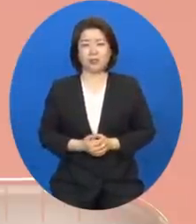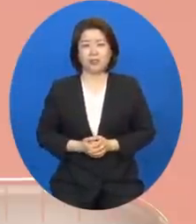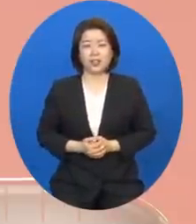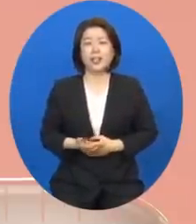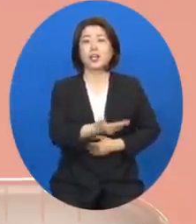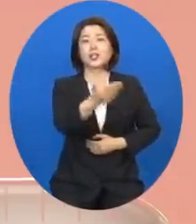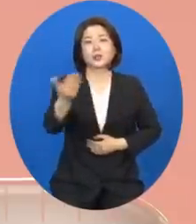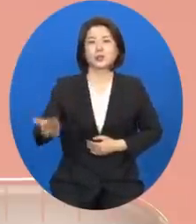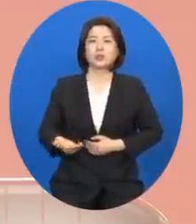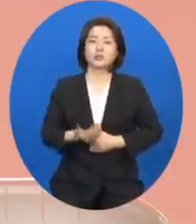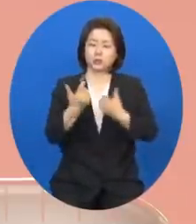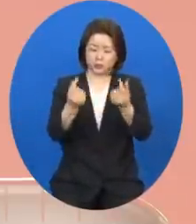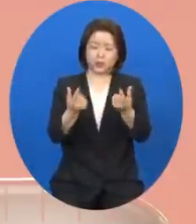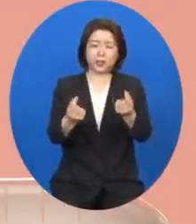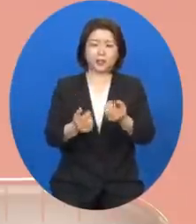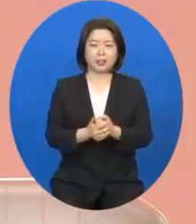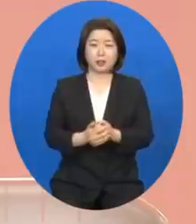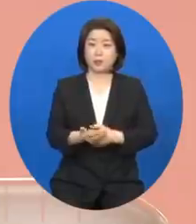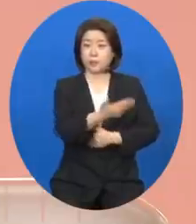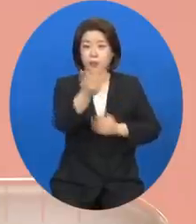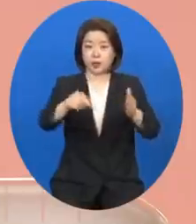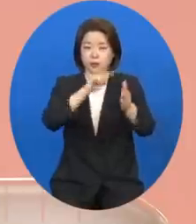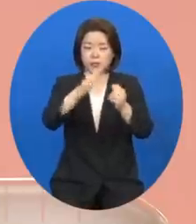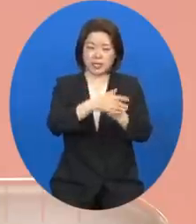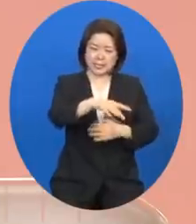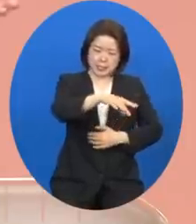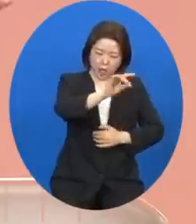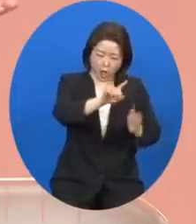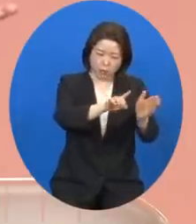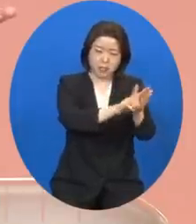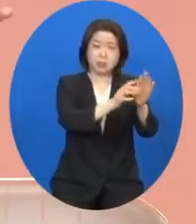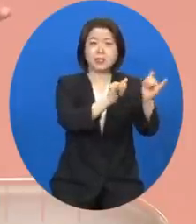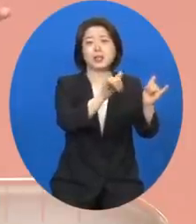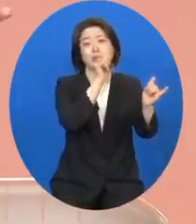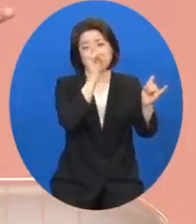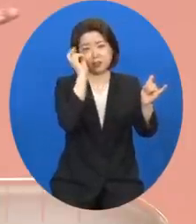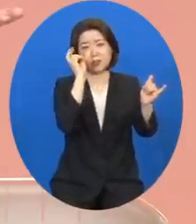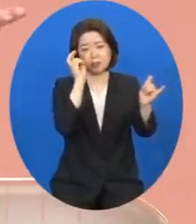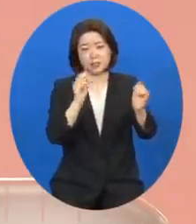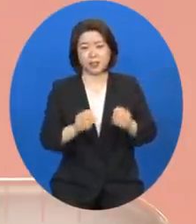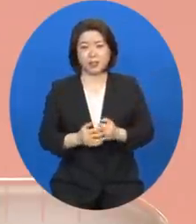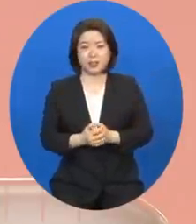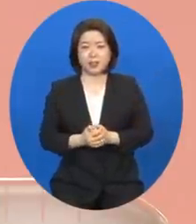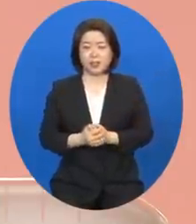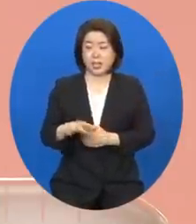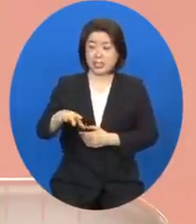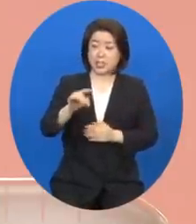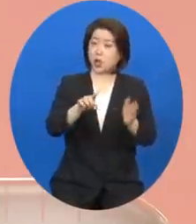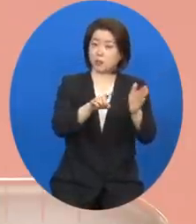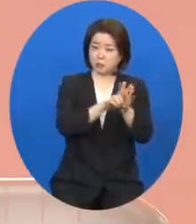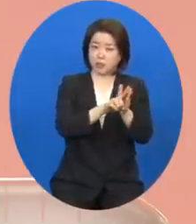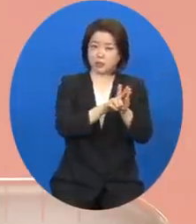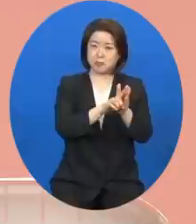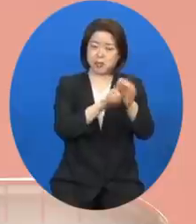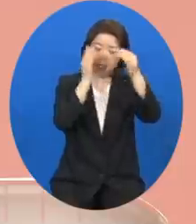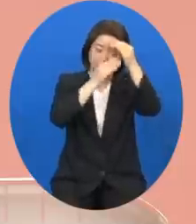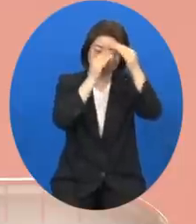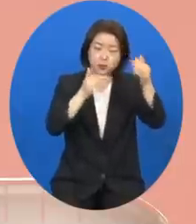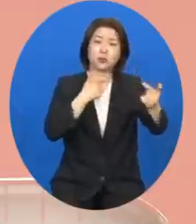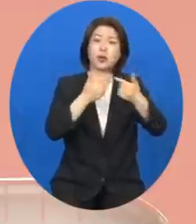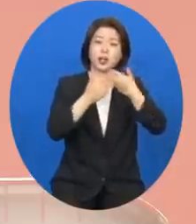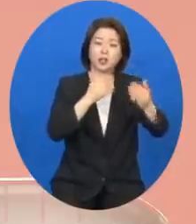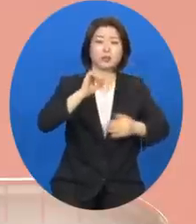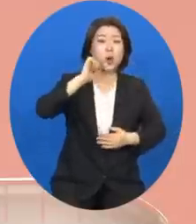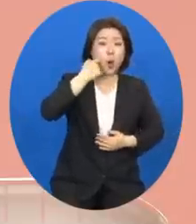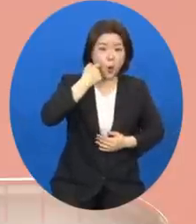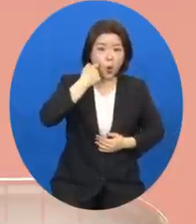여러분들도 마찬가지입니다. 여러분 중에는 첫 믿음의 사람들이 있으실 거예요. 첫 믿음의 성도가 겪는